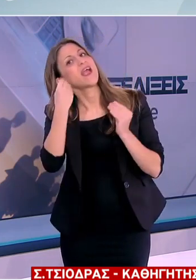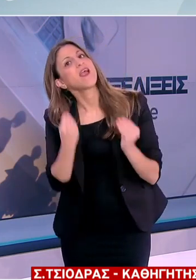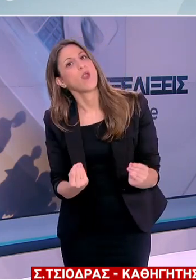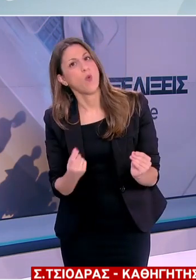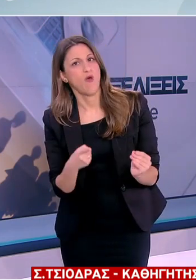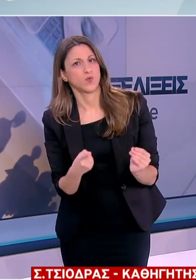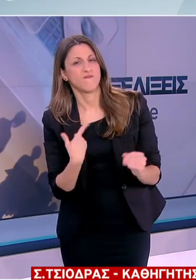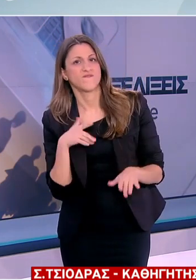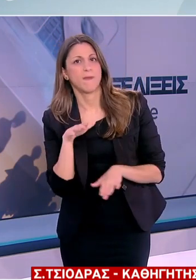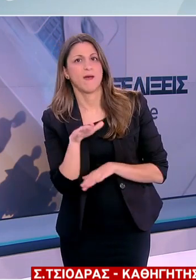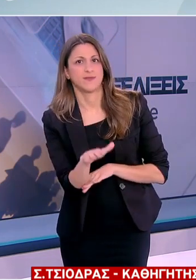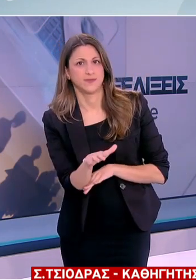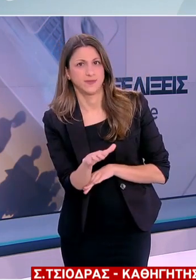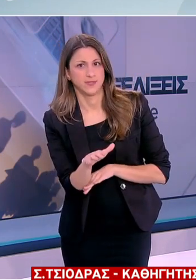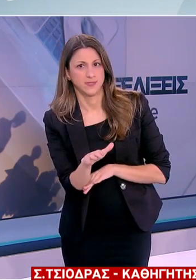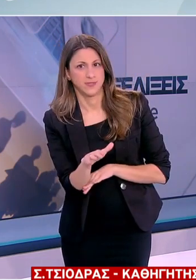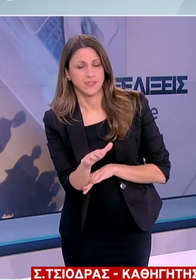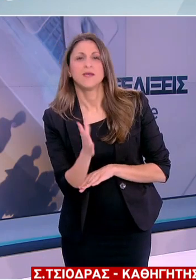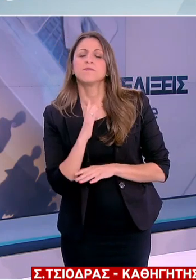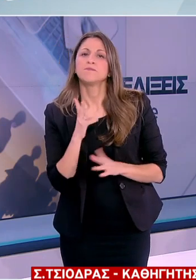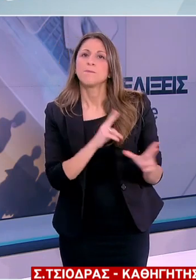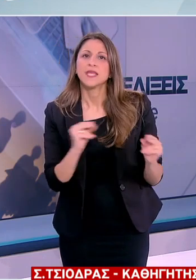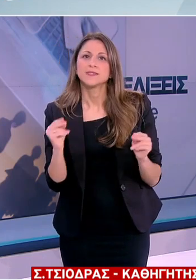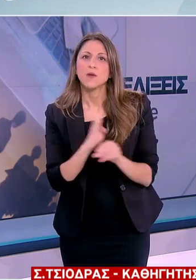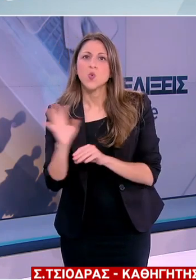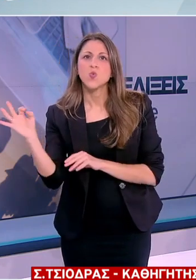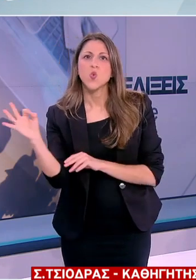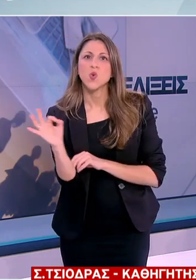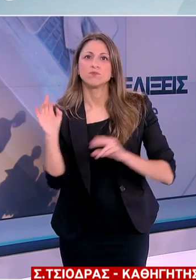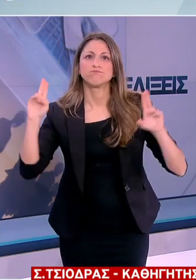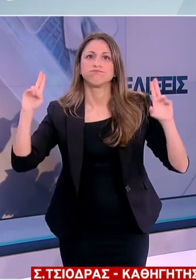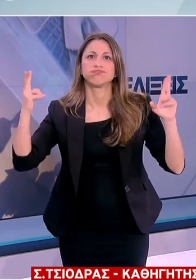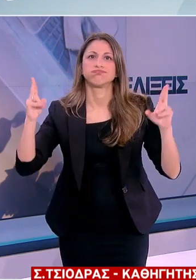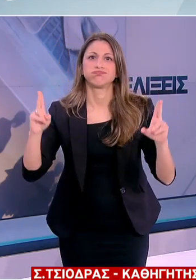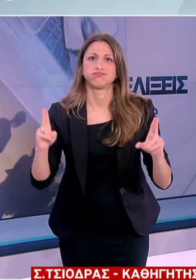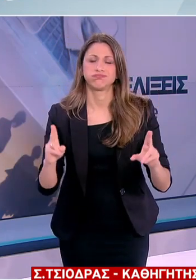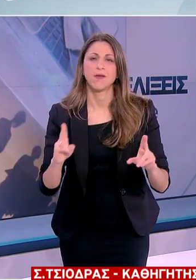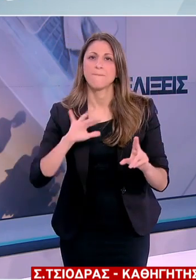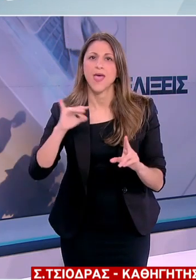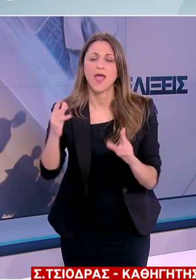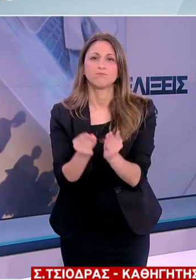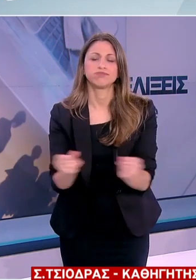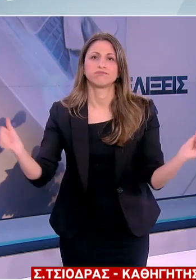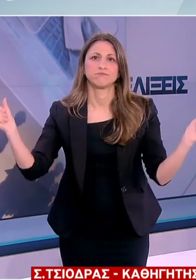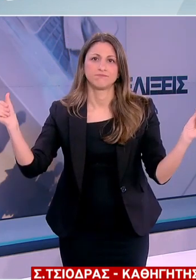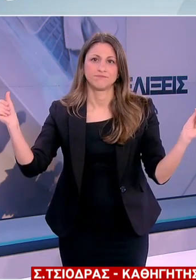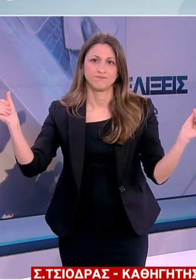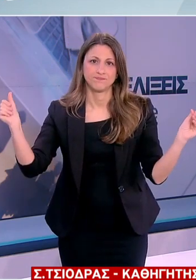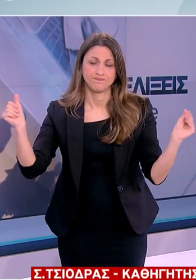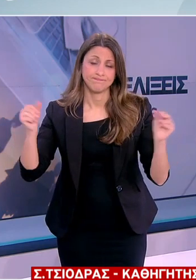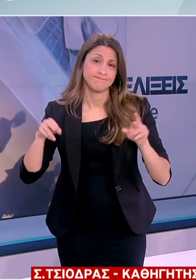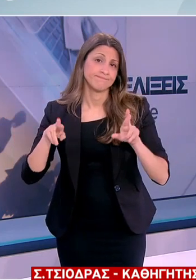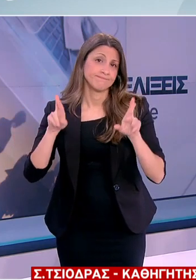από 1? Σημαίνει ότι η νόσος φθήνει, σβήνει δηλαδή, και τελικά εξαφανίζεται. Ελπίζουμε